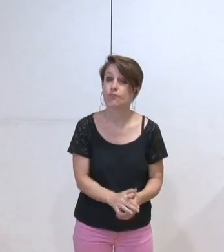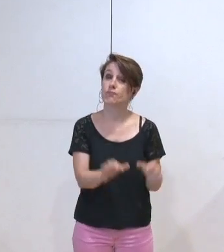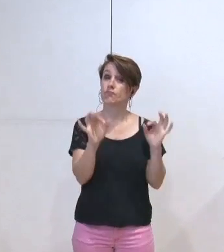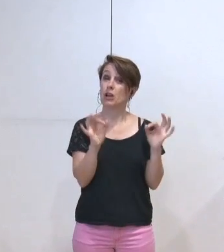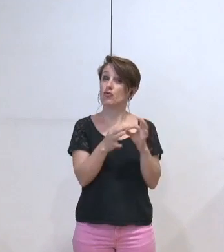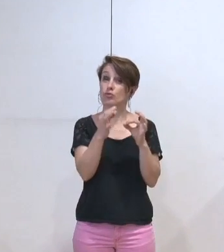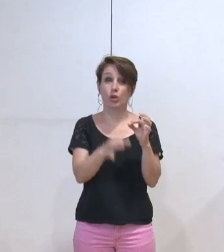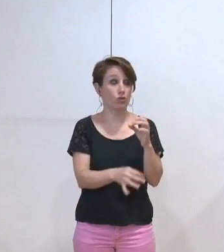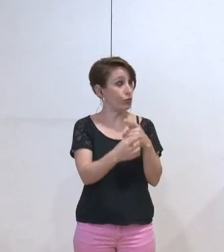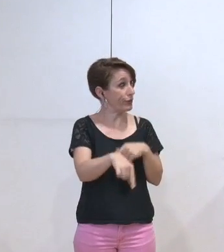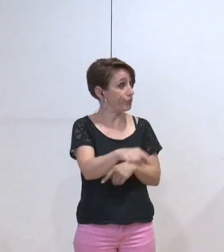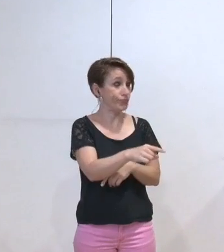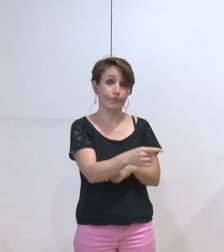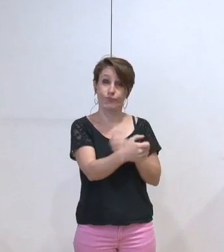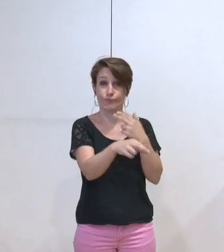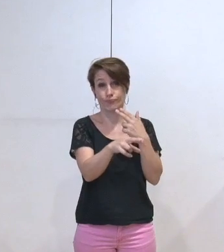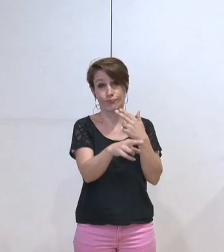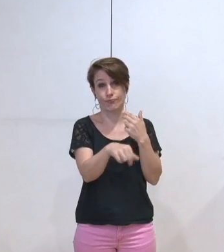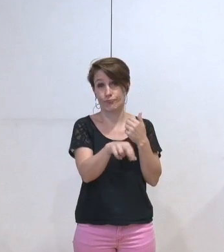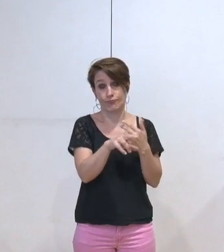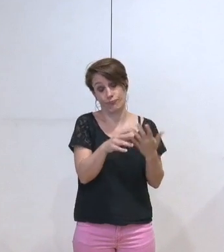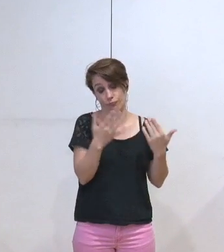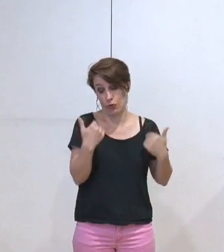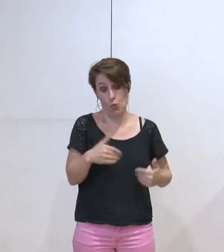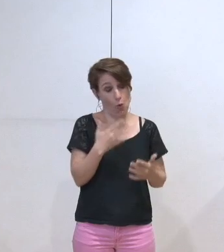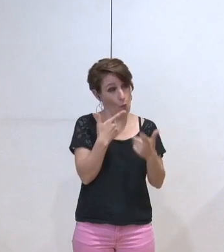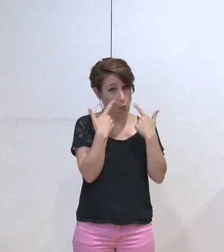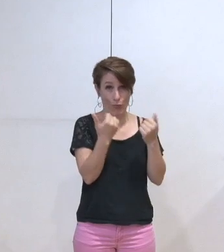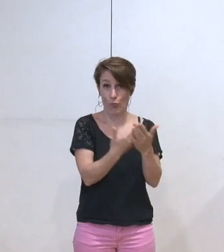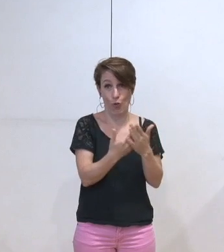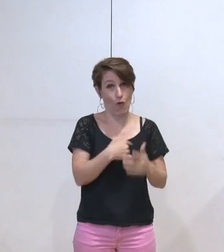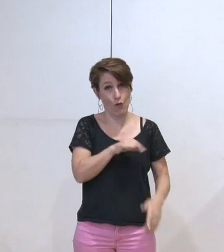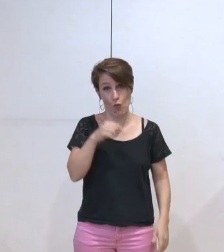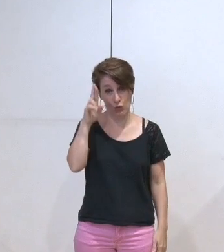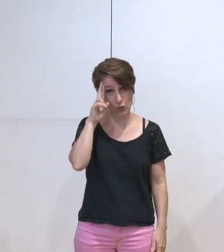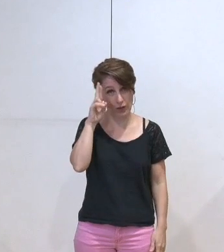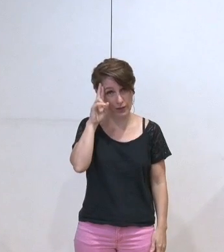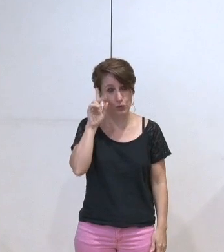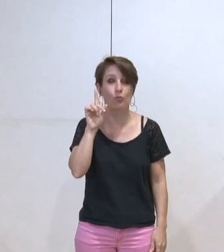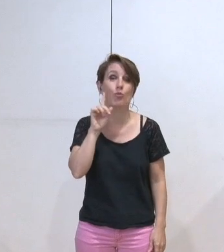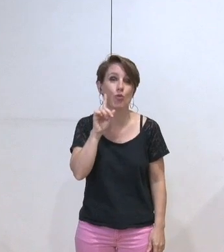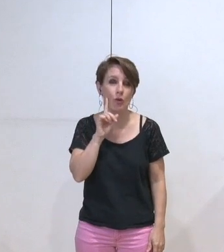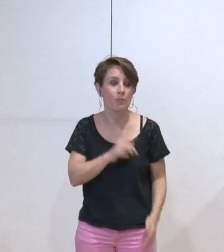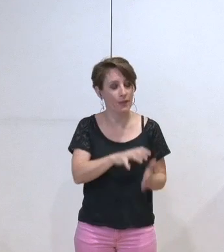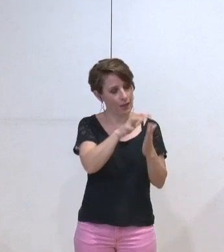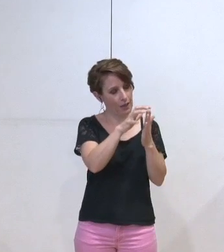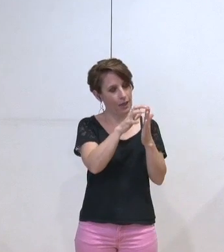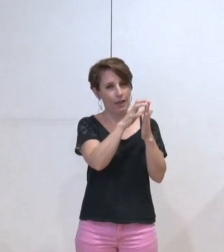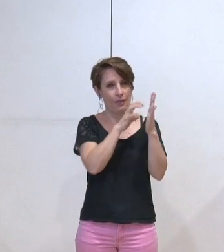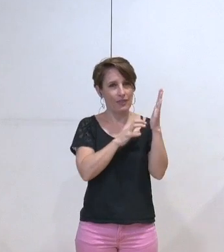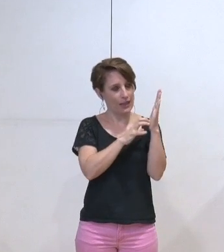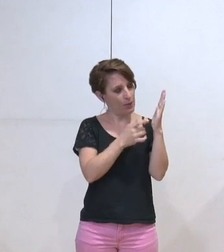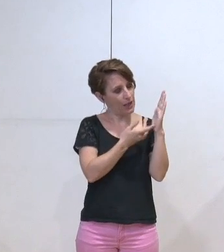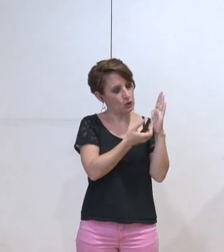raison puisque si dans la délibération sont évoqués en